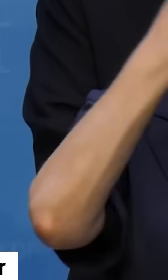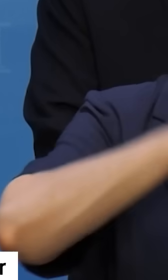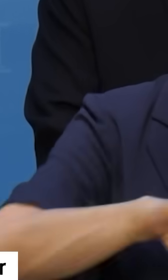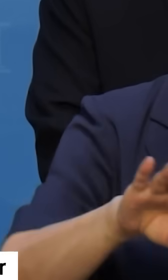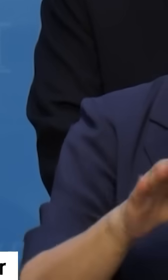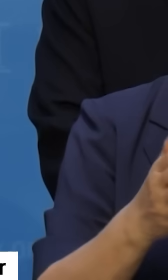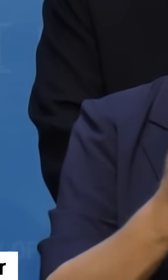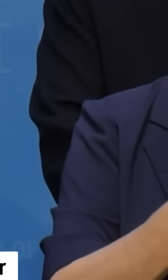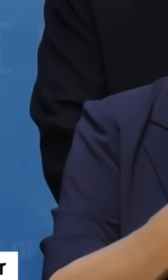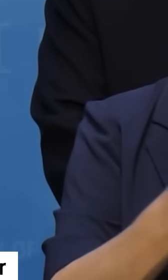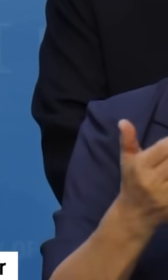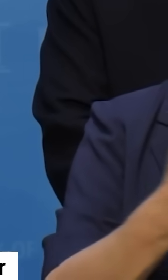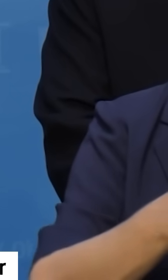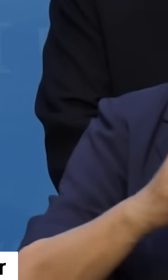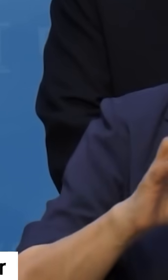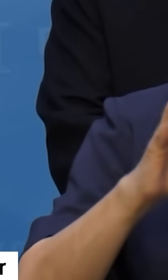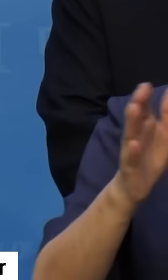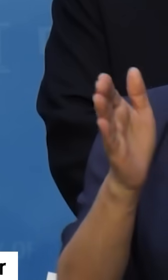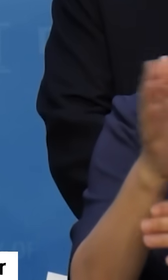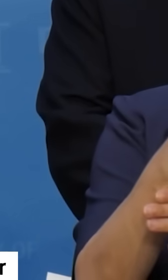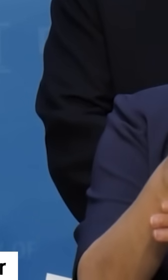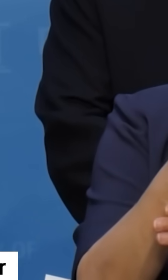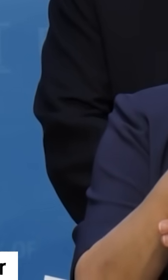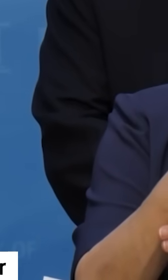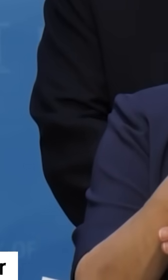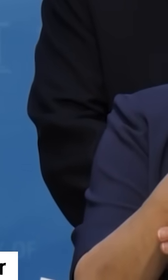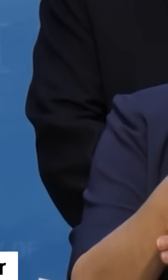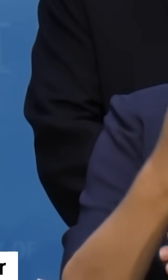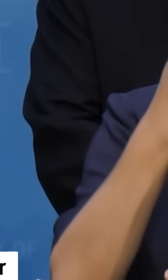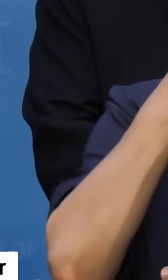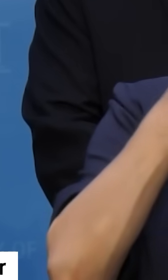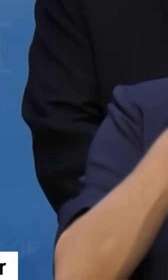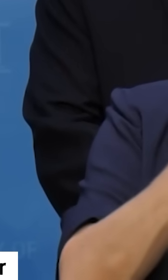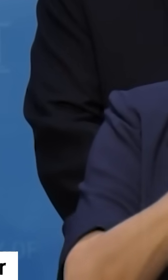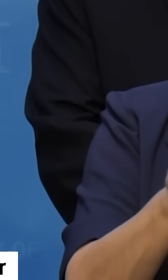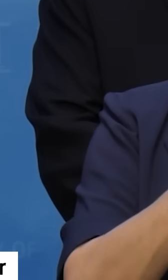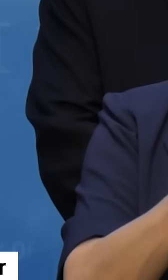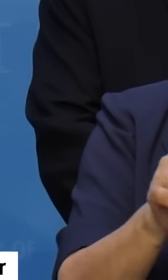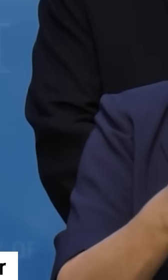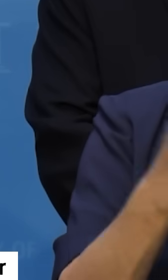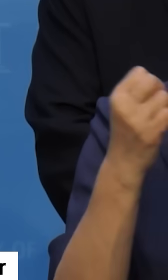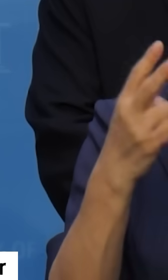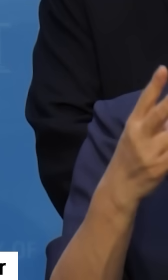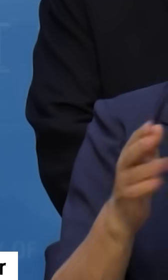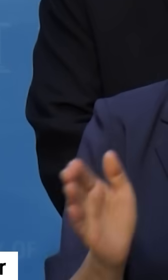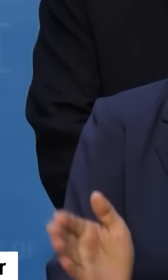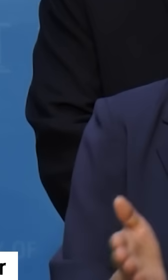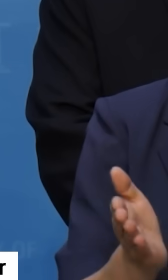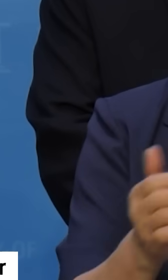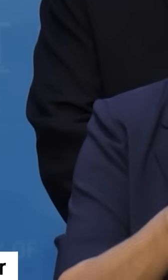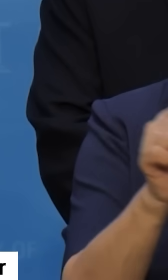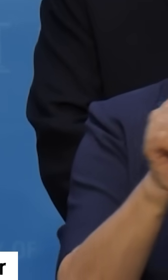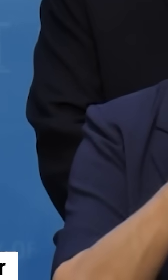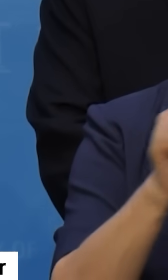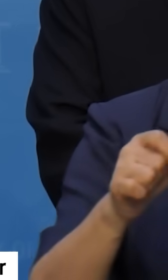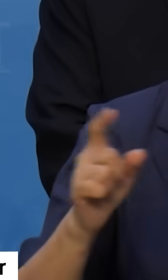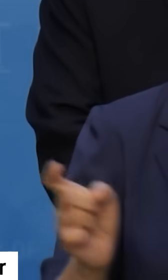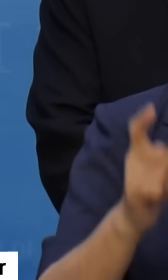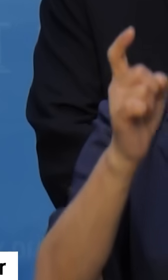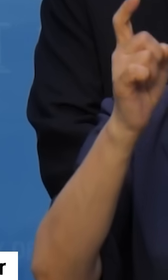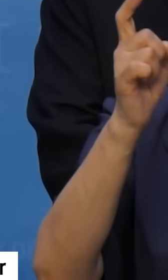때문에 자국의 수산물이 독극물이다 또 선동하고